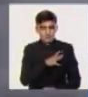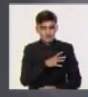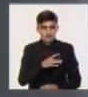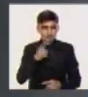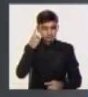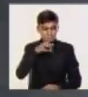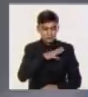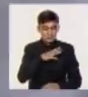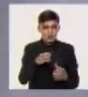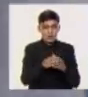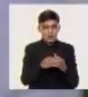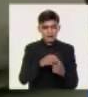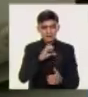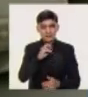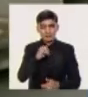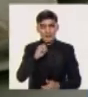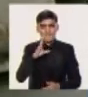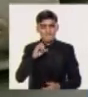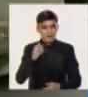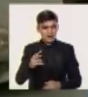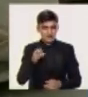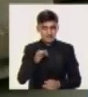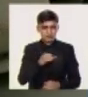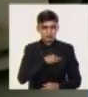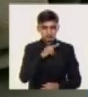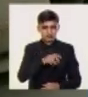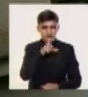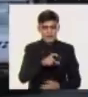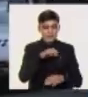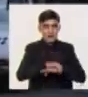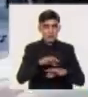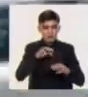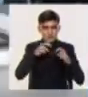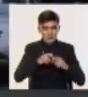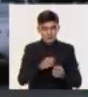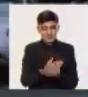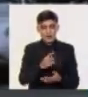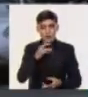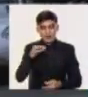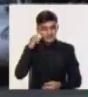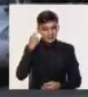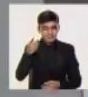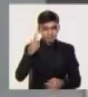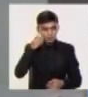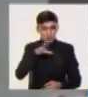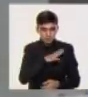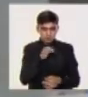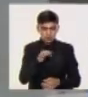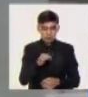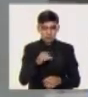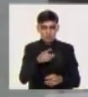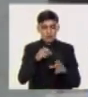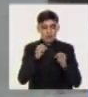препарате, разработанном компанией Sinovac. По факту гибели человека проходят экспертизы, но китайский разработчик настаивает